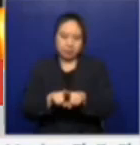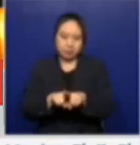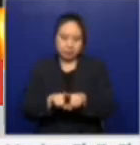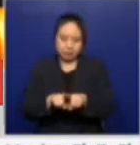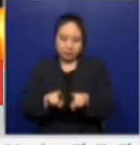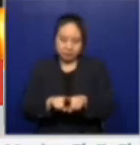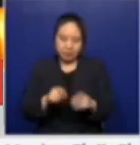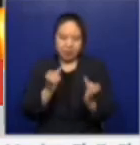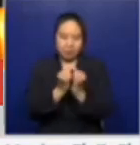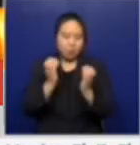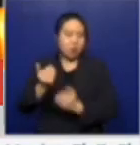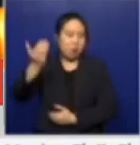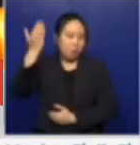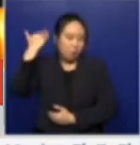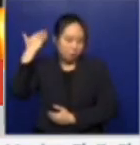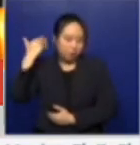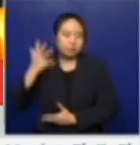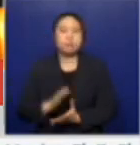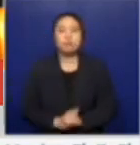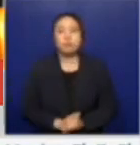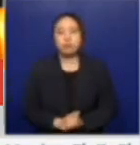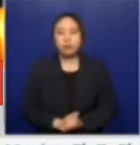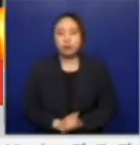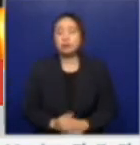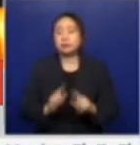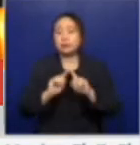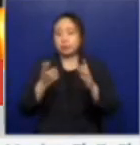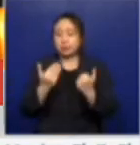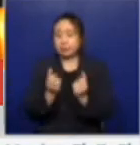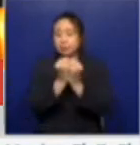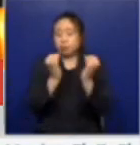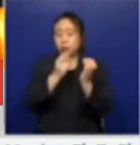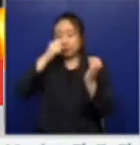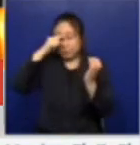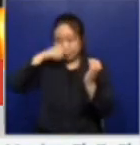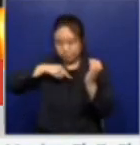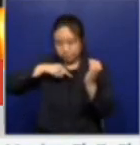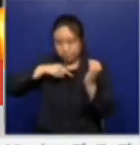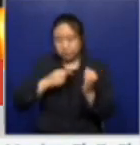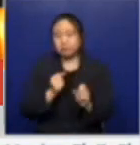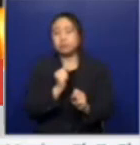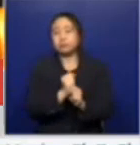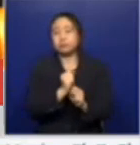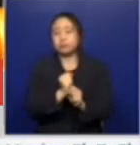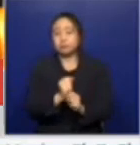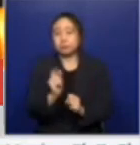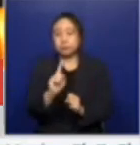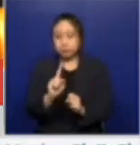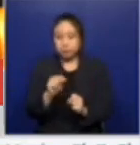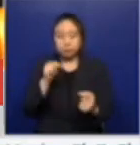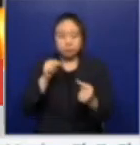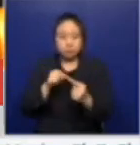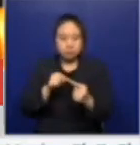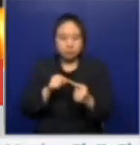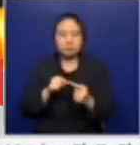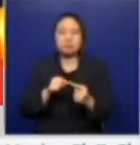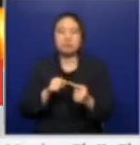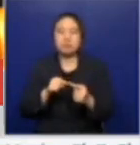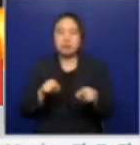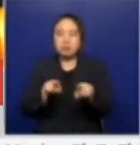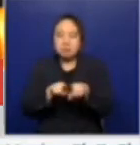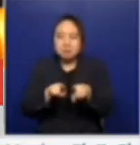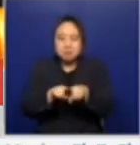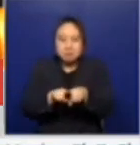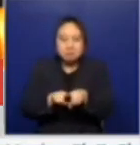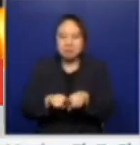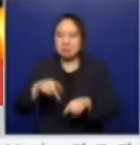ในอดีตแต่โดยที่รัฐธรรมนูญแห่งราชอาณาจักรไทยได้จัดทำขึ้นภายใต้สถานการณ์พิเศษที่ประชา